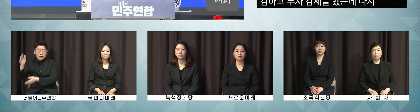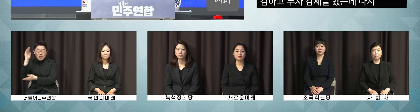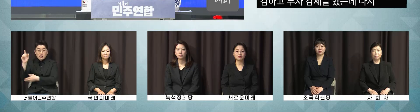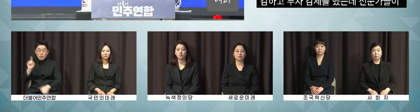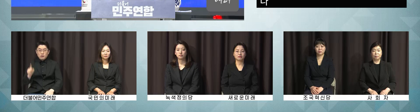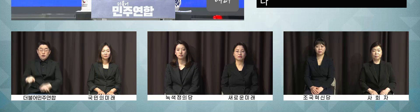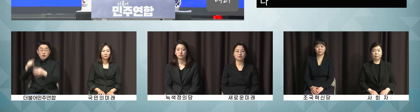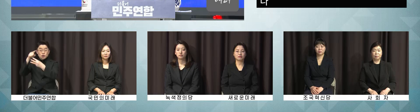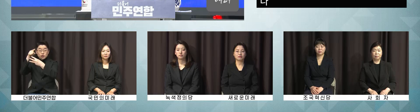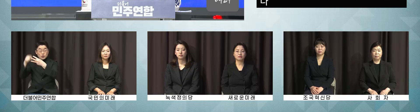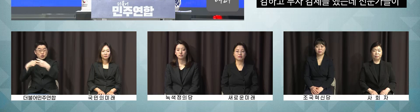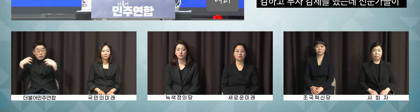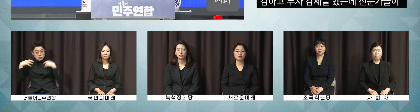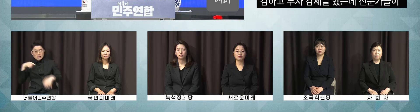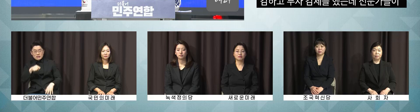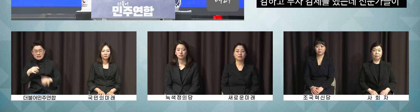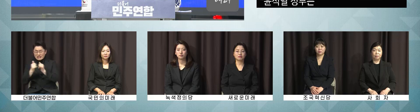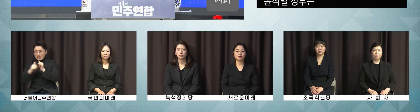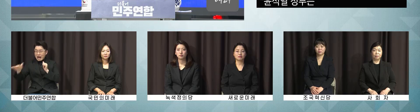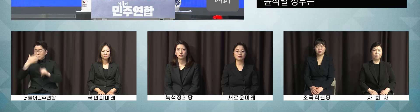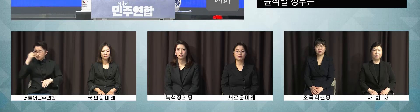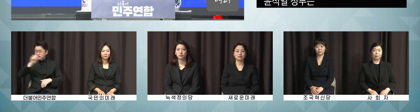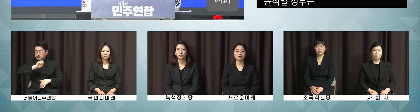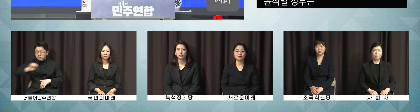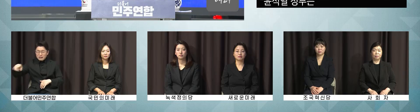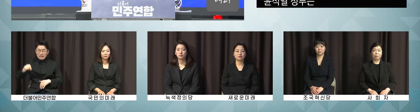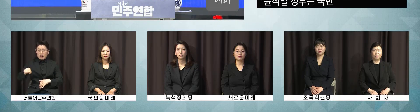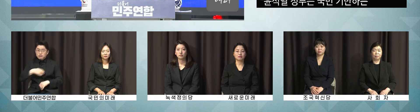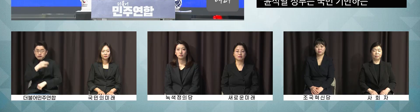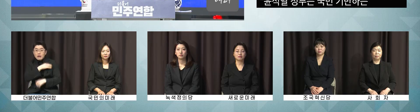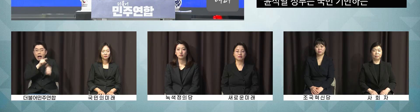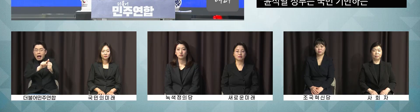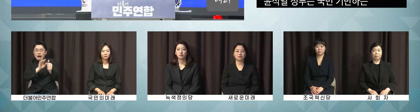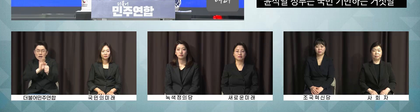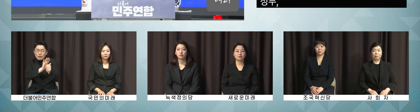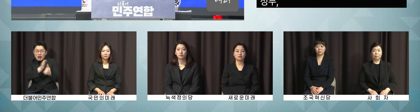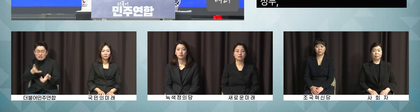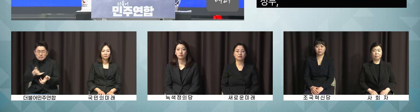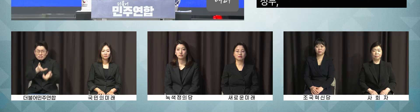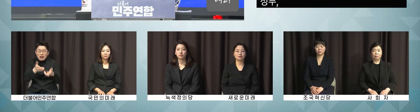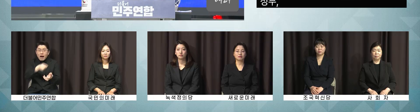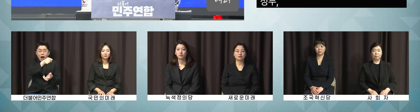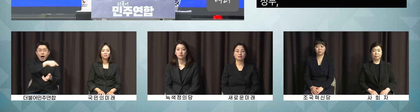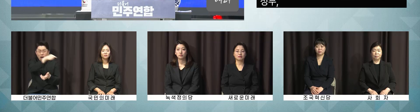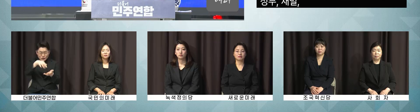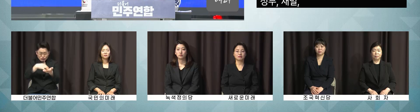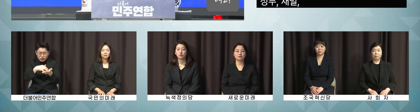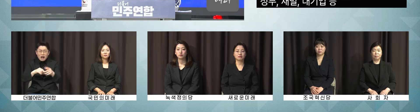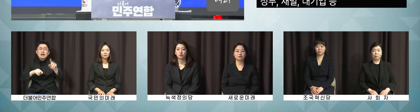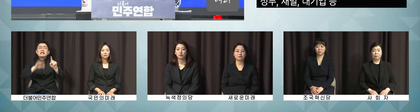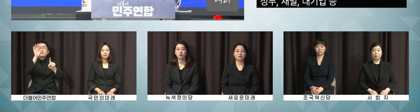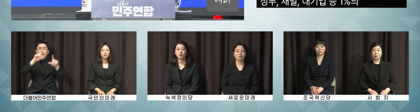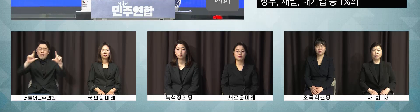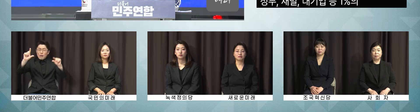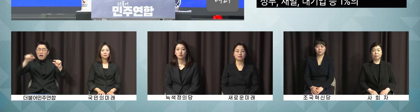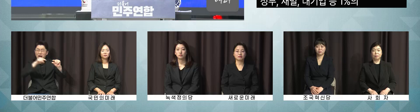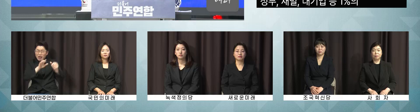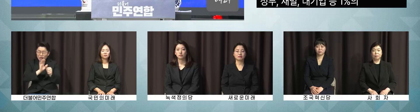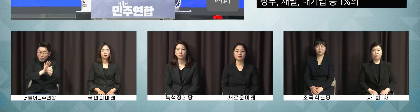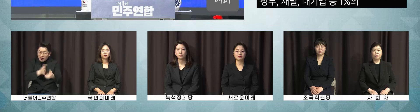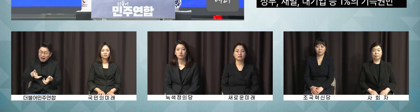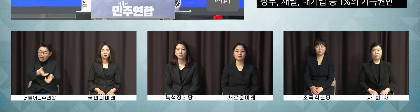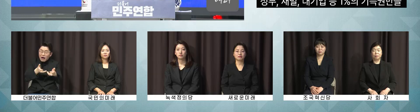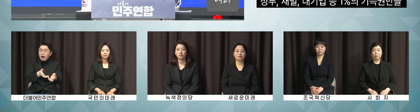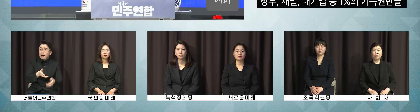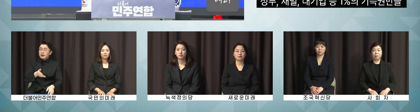정부는 국민을 기만하는 거짓말 정부이자 재벌 대기업 등 1%의 기득권만을 위한 정부라고 볼